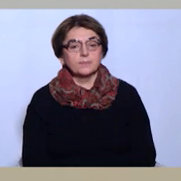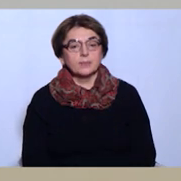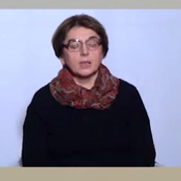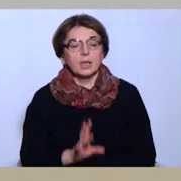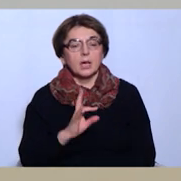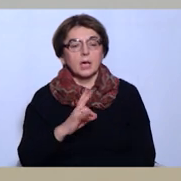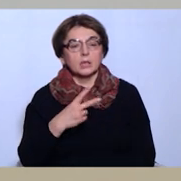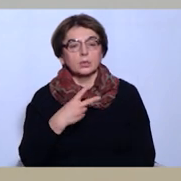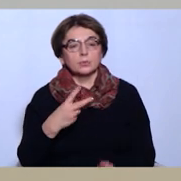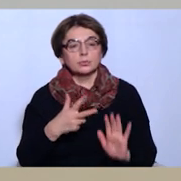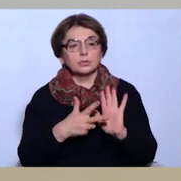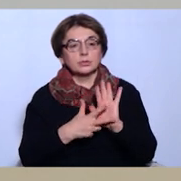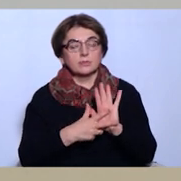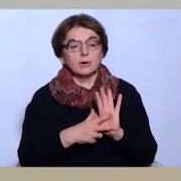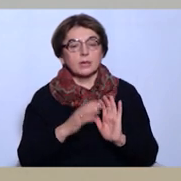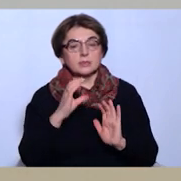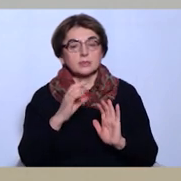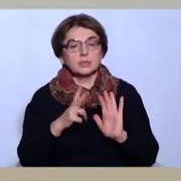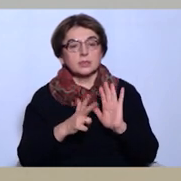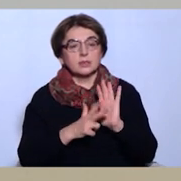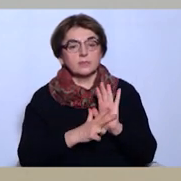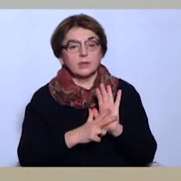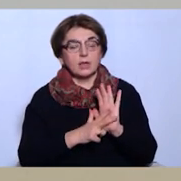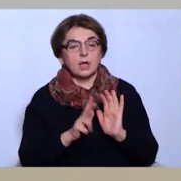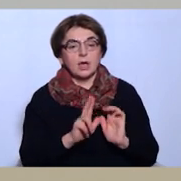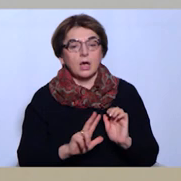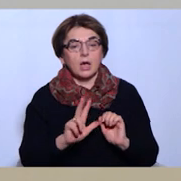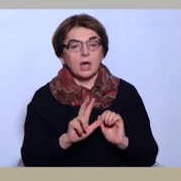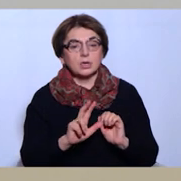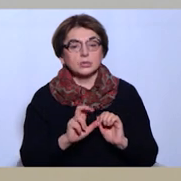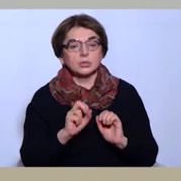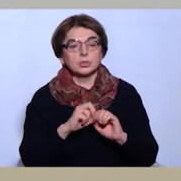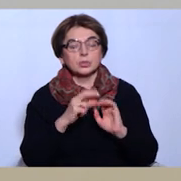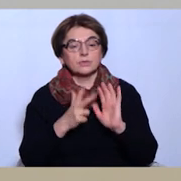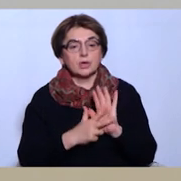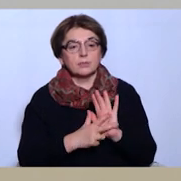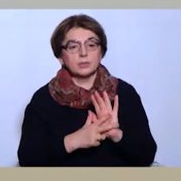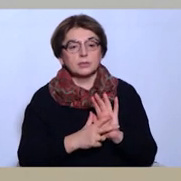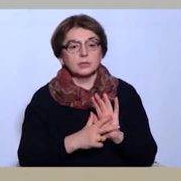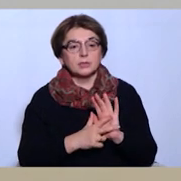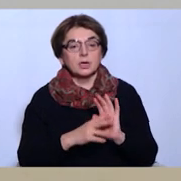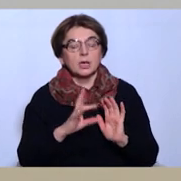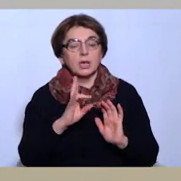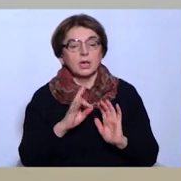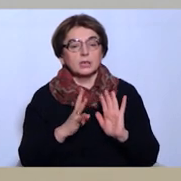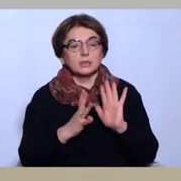როდესაც n უდრის 8-ს ფორმულაა C8H18. n 9